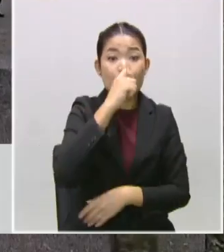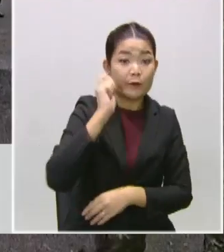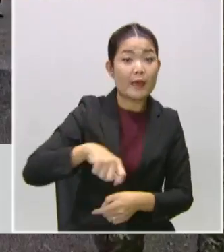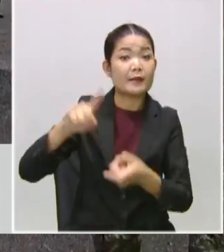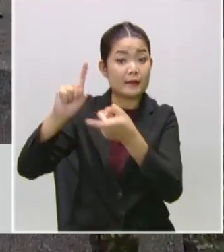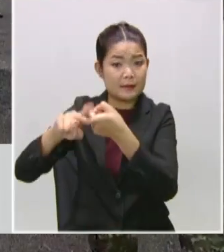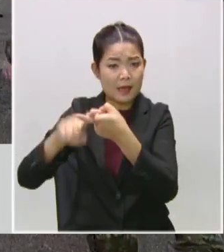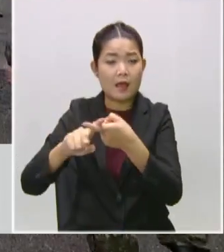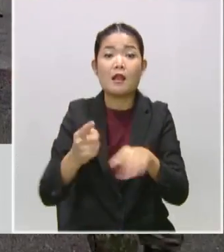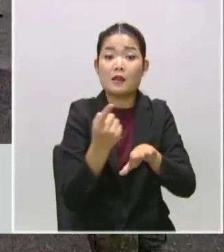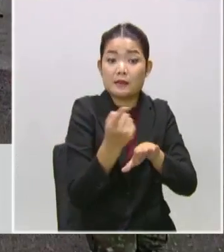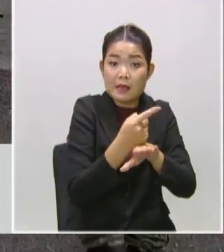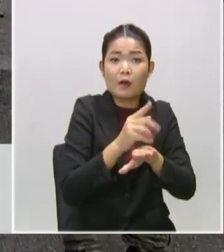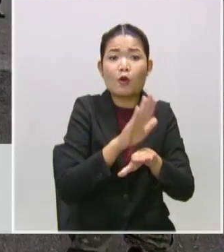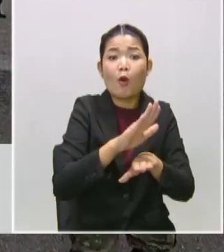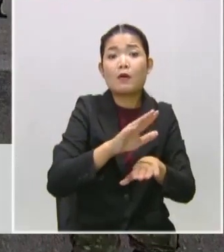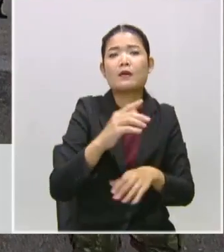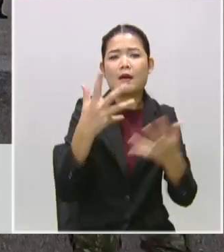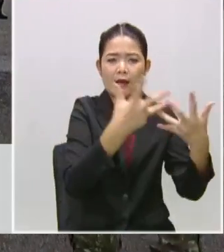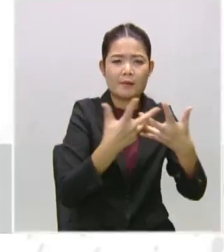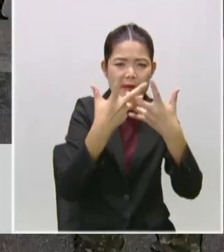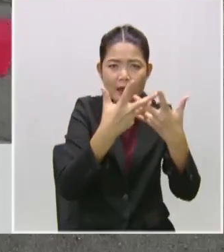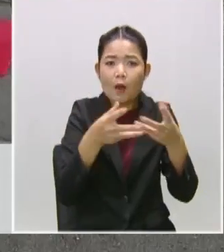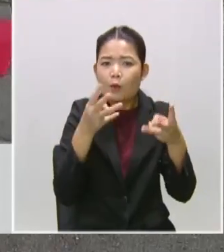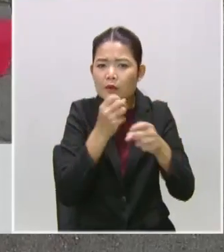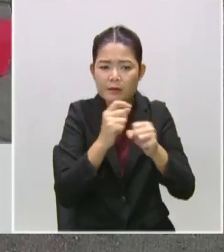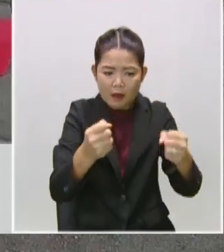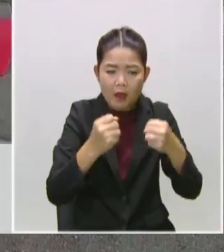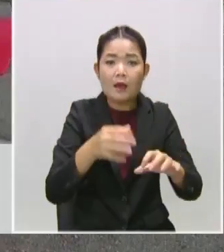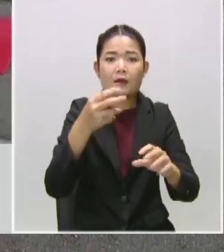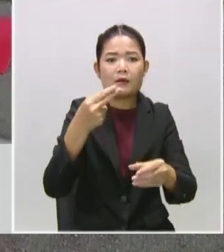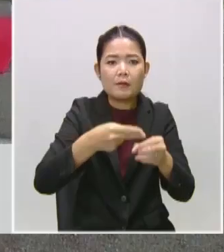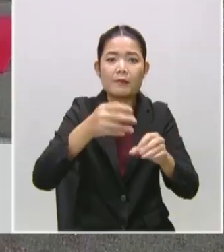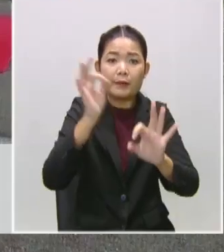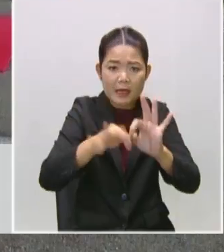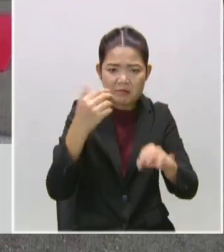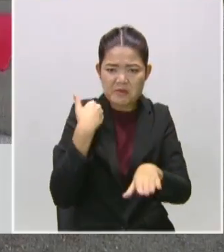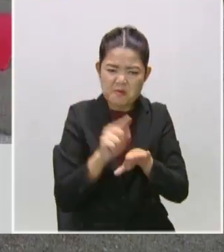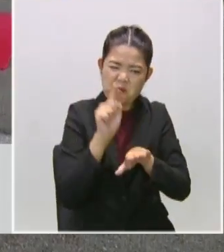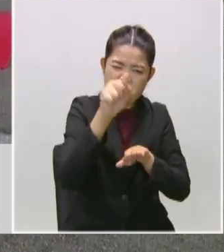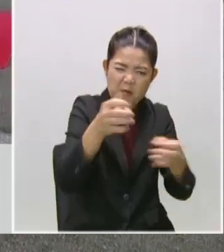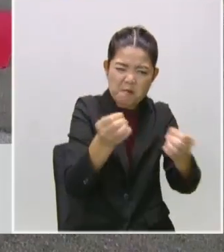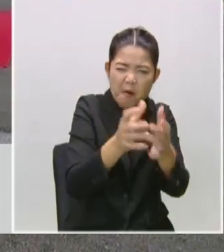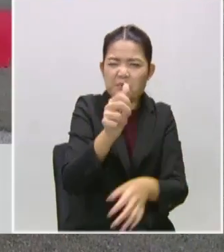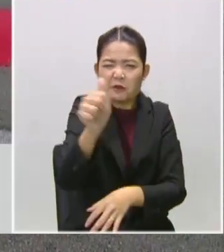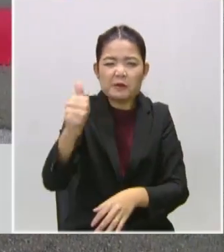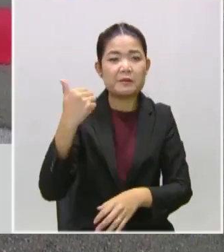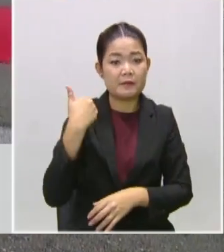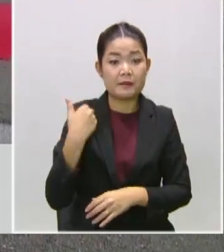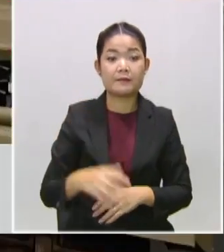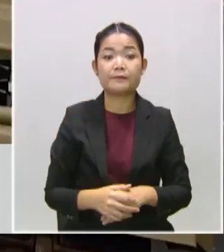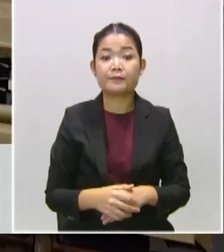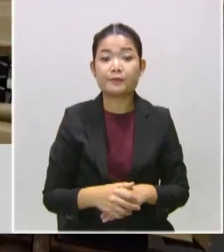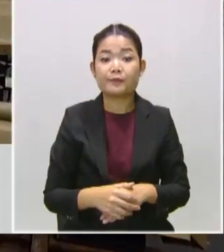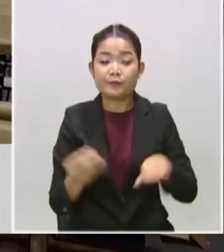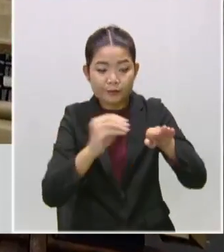ไม่เหมือนกับรถถังเลปเปิร์ด2ของเยอรมนีที่ควบคุมง่ายและประหยัดเชื้อเพลิงแถมทรงประสิทธิภาพในสมรภูมินะคะรถถังอับรามนั้นติด